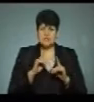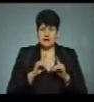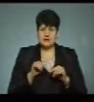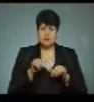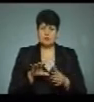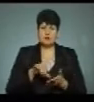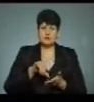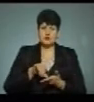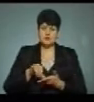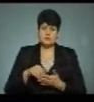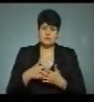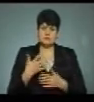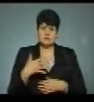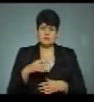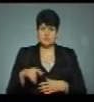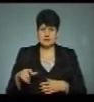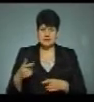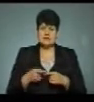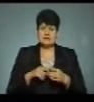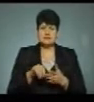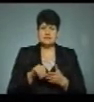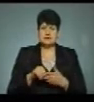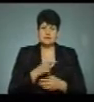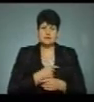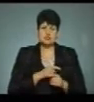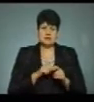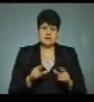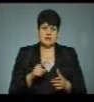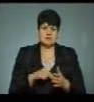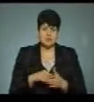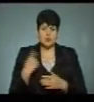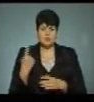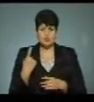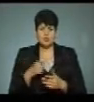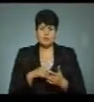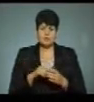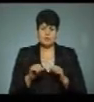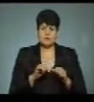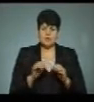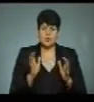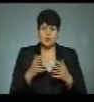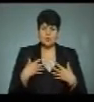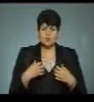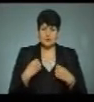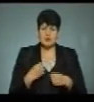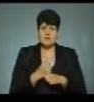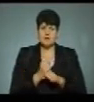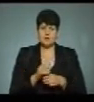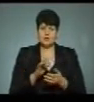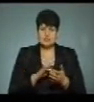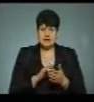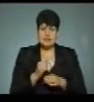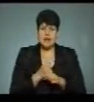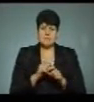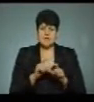присутні близько 50 осіб. Це представники медзакладів міста, обласного та міського управління охорони здоров'я, обласного лабораторного центру, аптечних